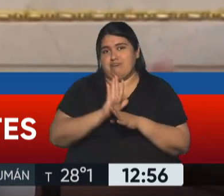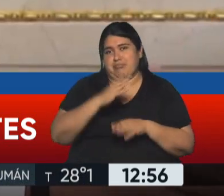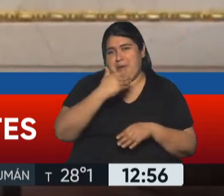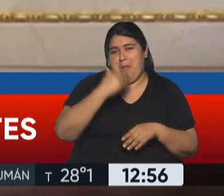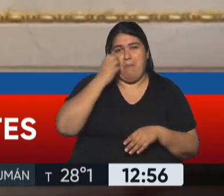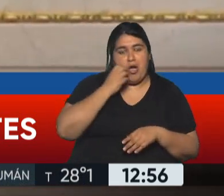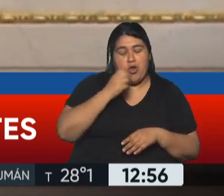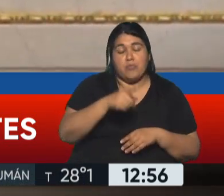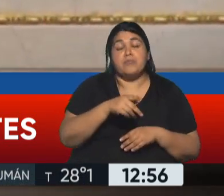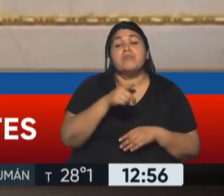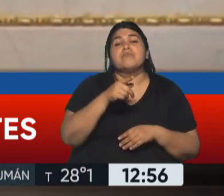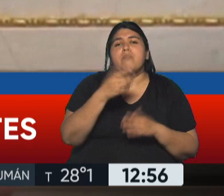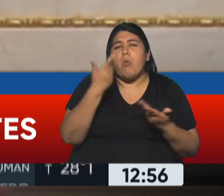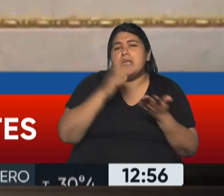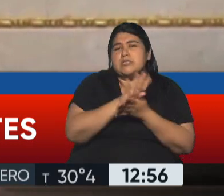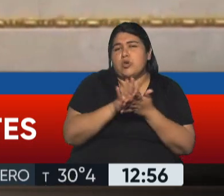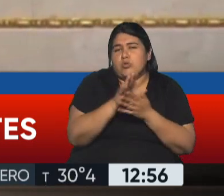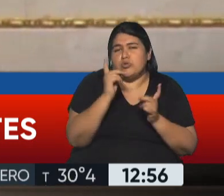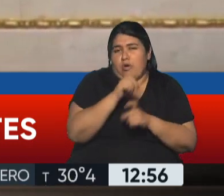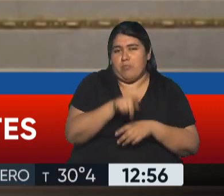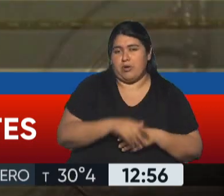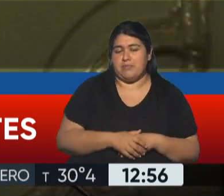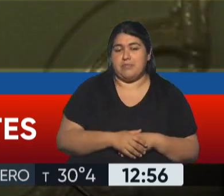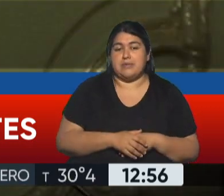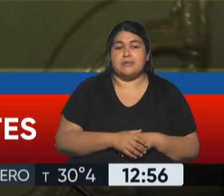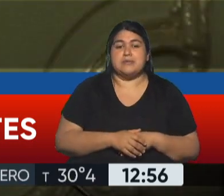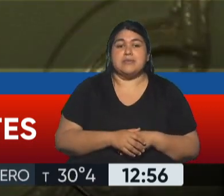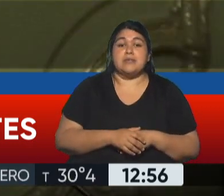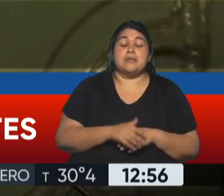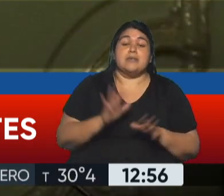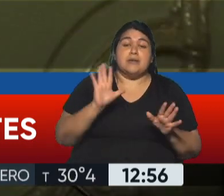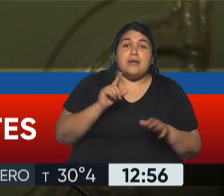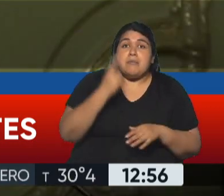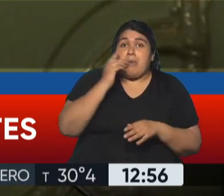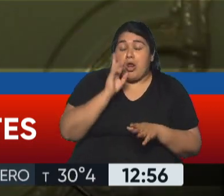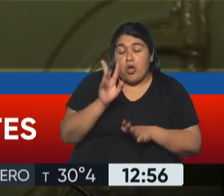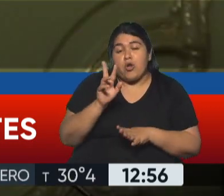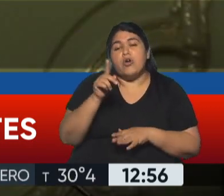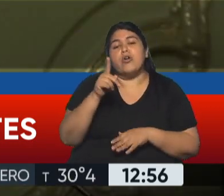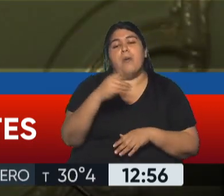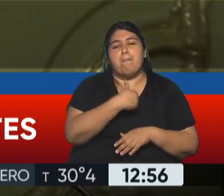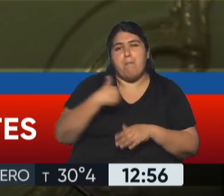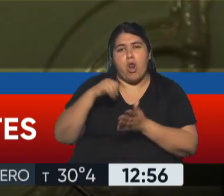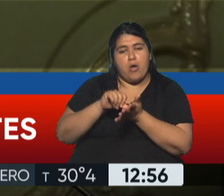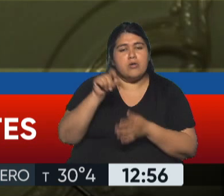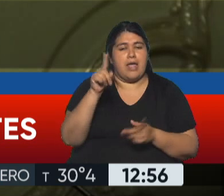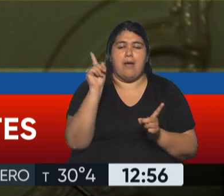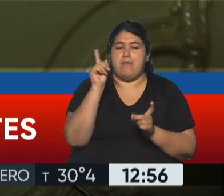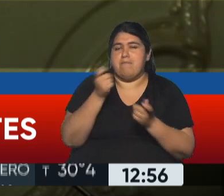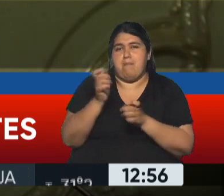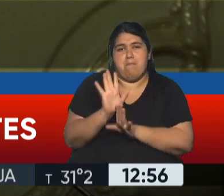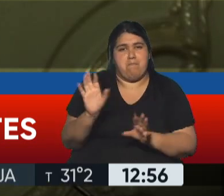Lukashenko para analizar posibles soluciones al conflicto. Ну, во-первых, Польша бесчинствует, а руководство в